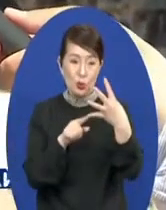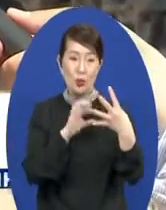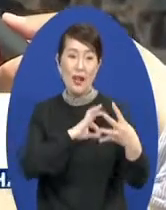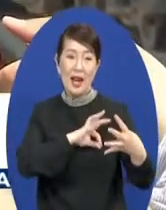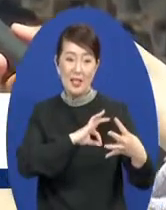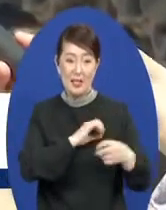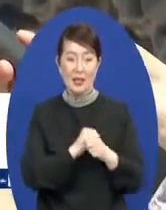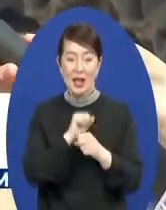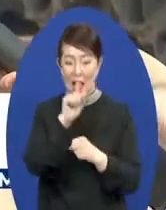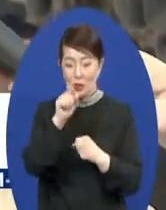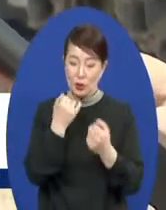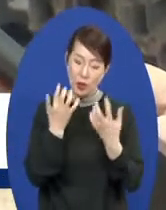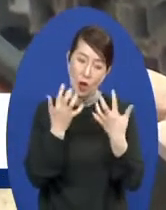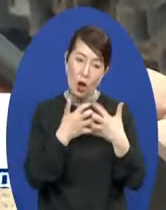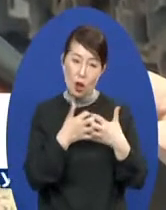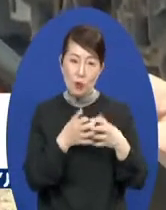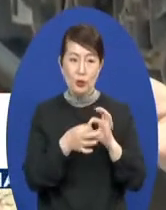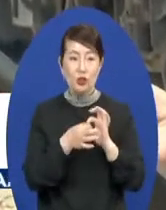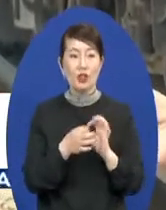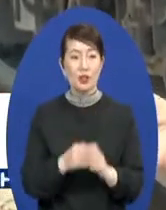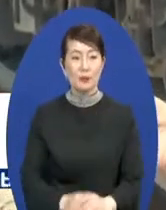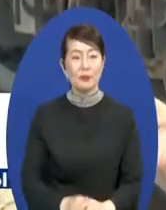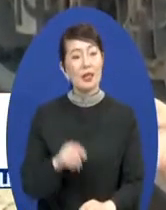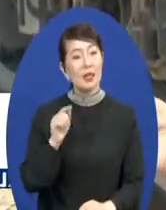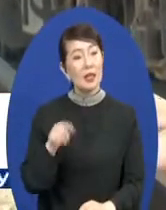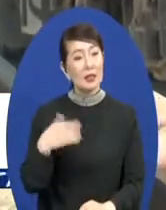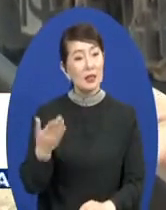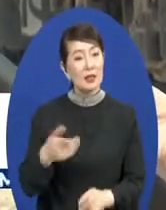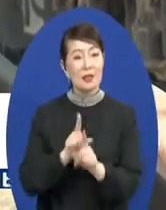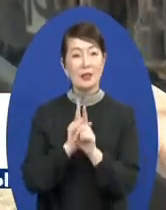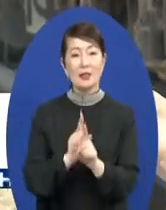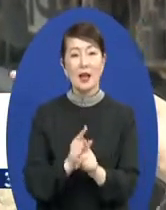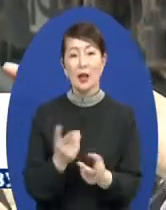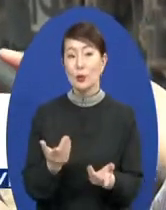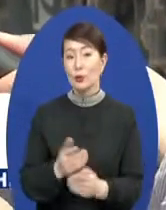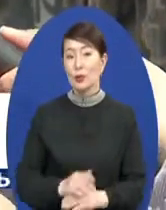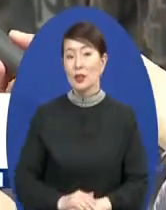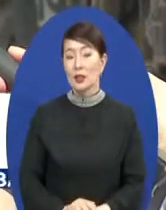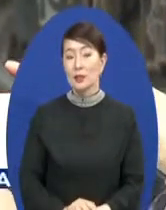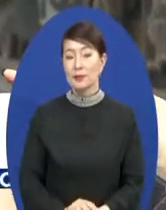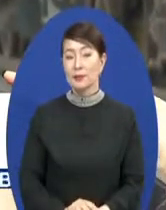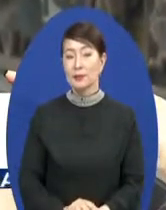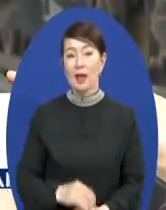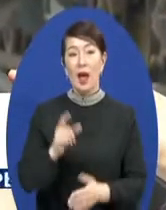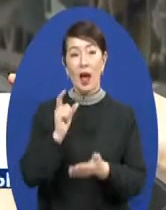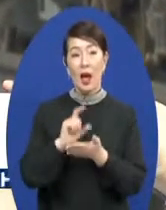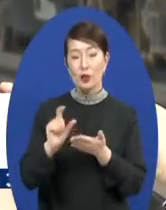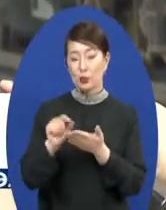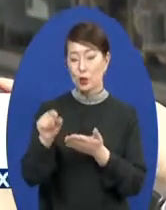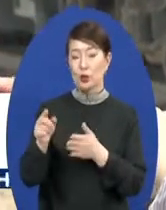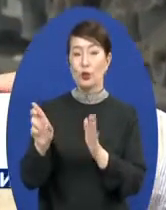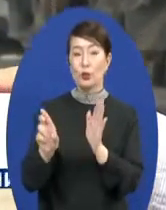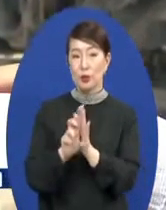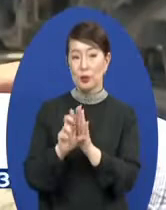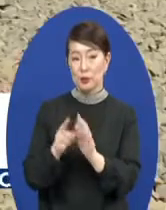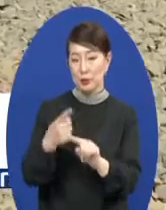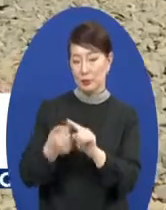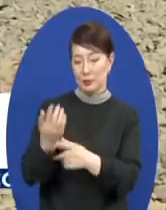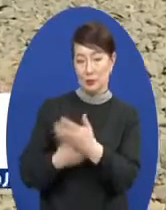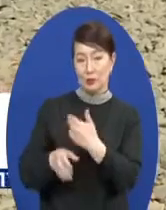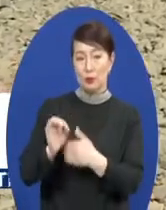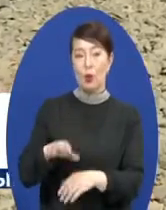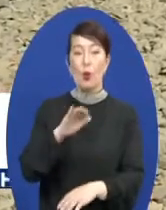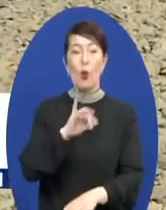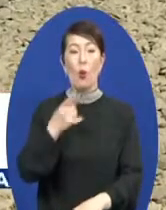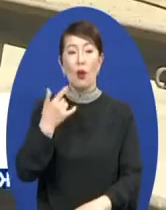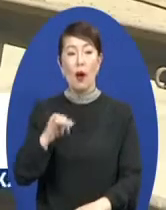бид бас одоо ойлтуулж оруулж ирж байна. Тэгэхээр эднийгээ дагаад яах вэ гэвэл бид экспортын боломж нэмэгдэж байгаа энэ үед уурхан